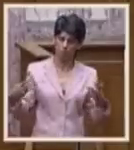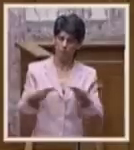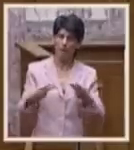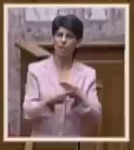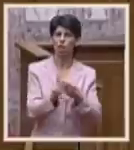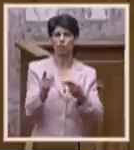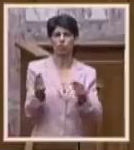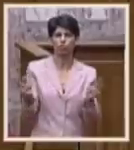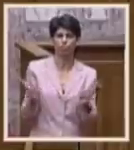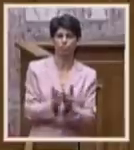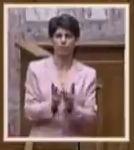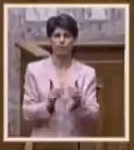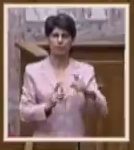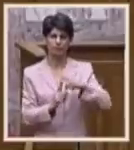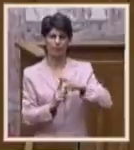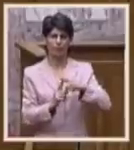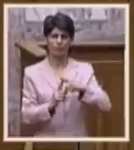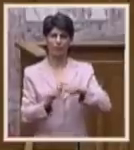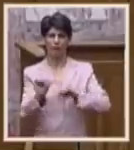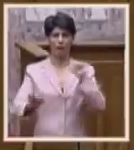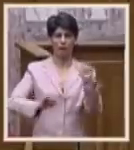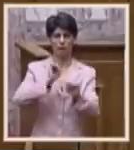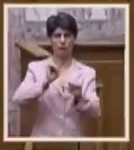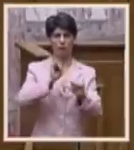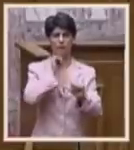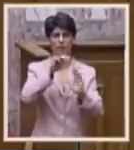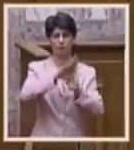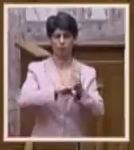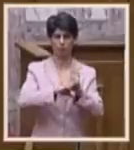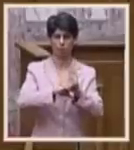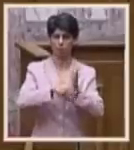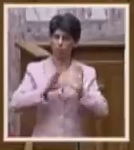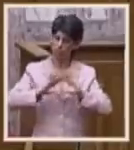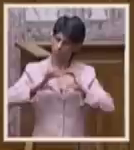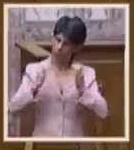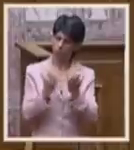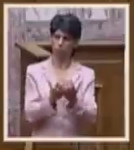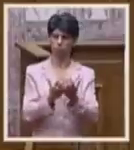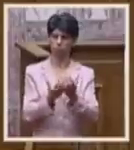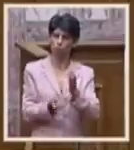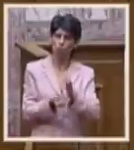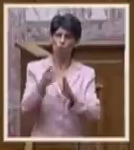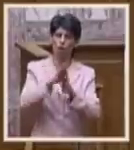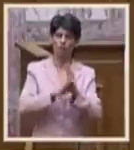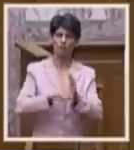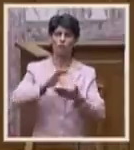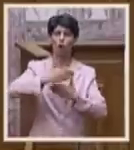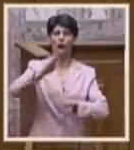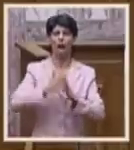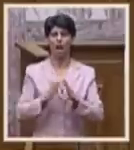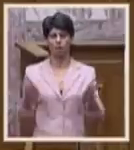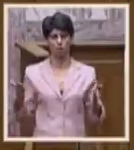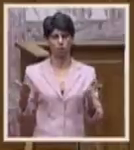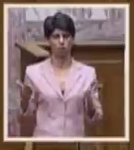τεχνική αναθεώρηση. Επιδιώκουμε μια ευρεία συζήτηση για τις ανάγκες ενός νέου καταστατικού χάρτη.